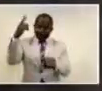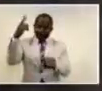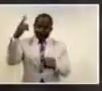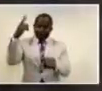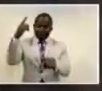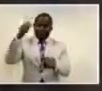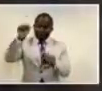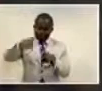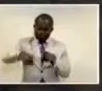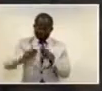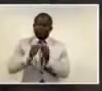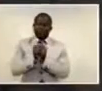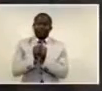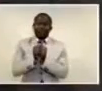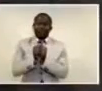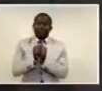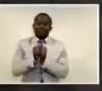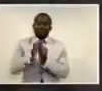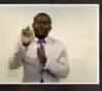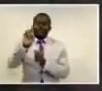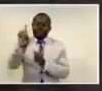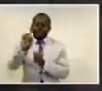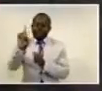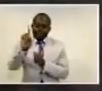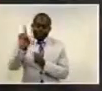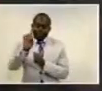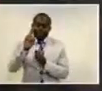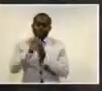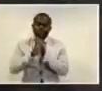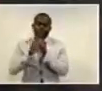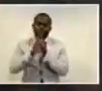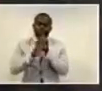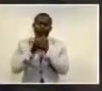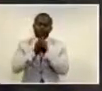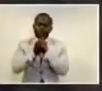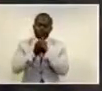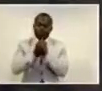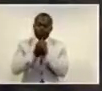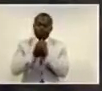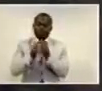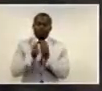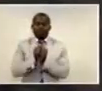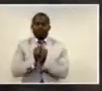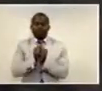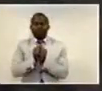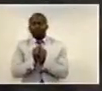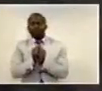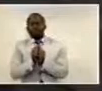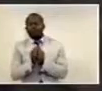eh ni hehe mu karere ka Rubavu